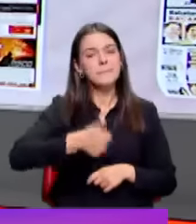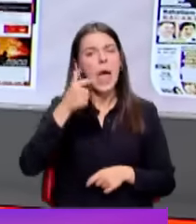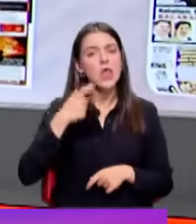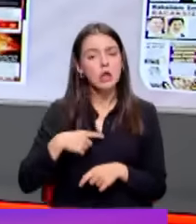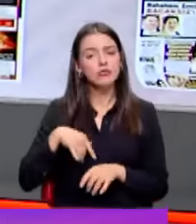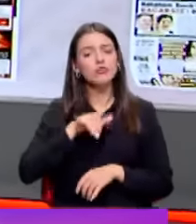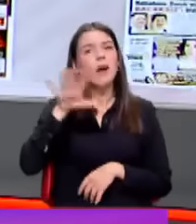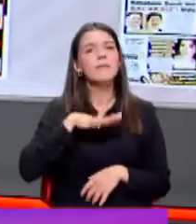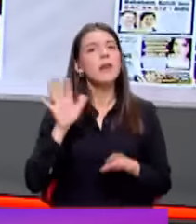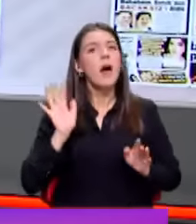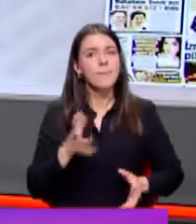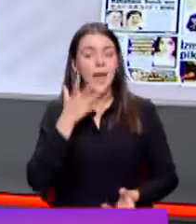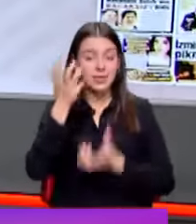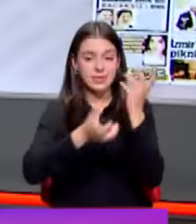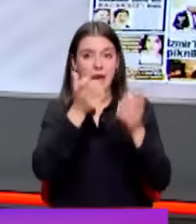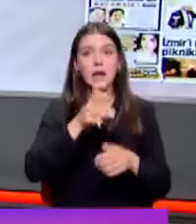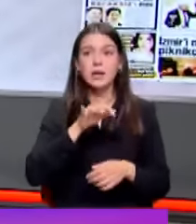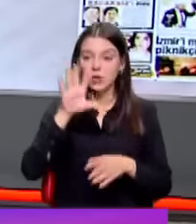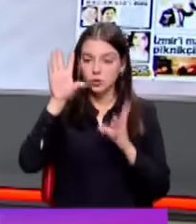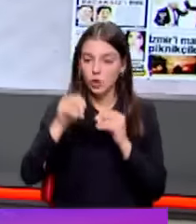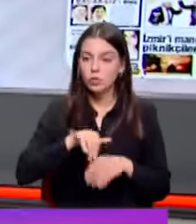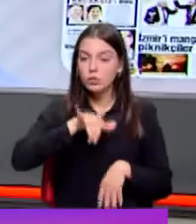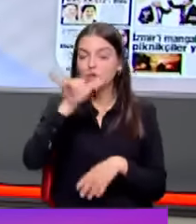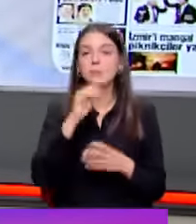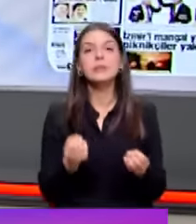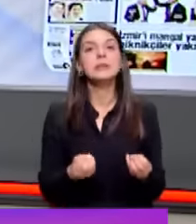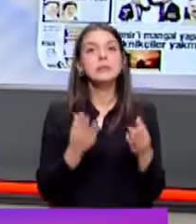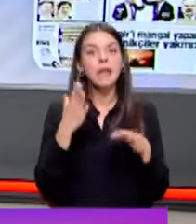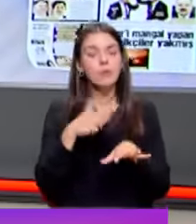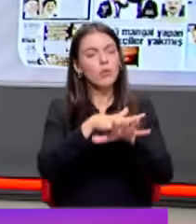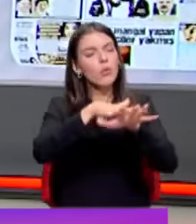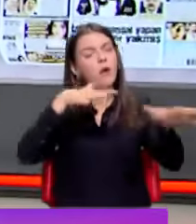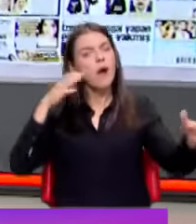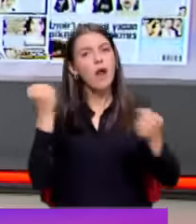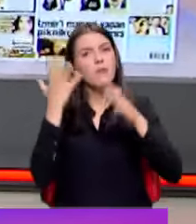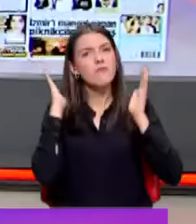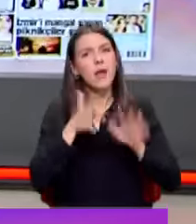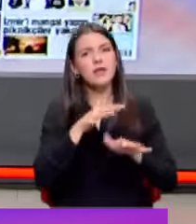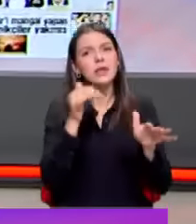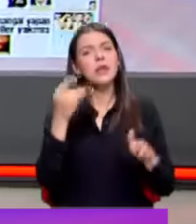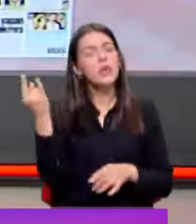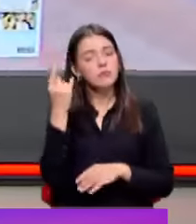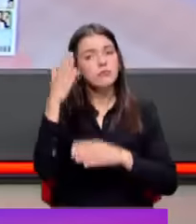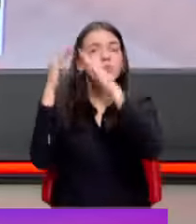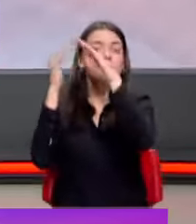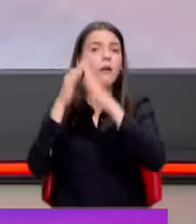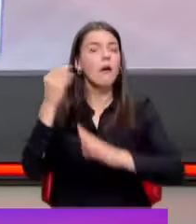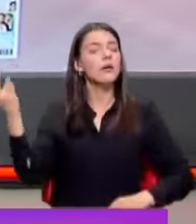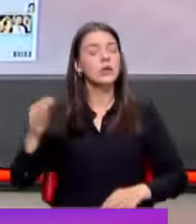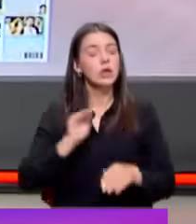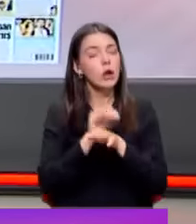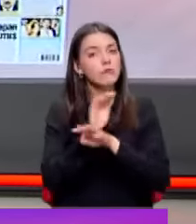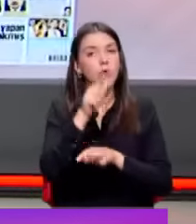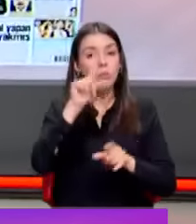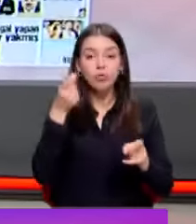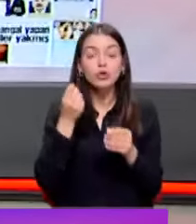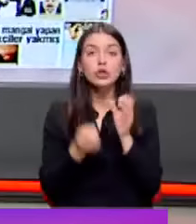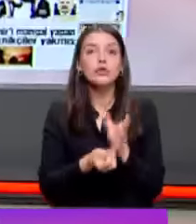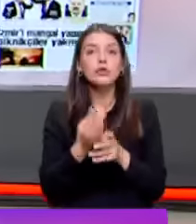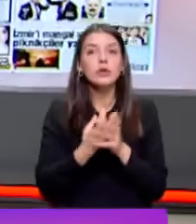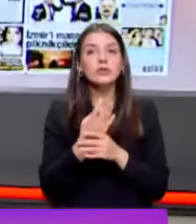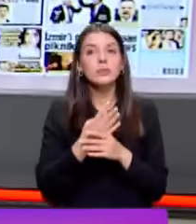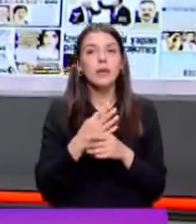var ama yangın söndürecek uçağımız yetmiyor. Konvoylarla geziyorlar, saraylarda yaşıyorlar. Buldukları çözüm halk